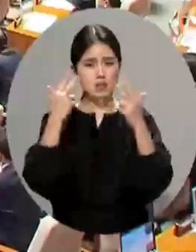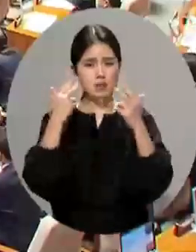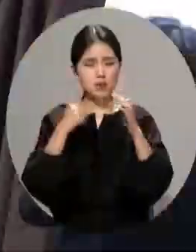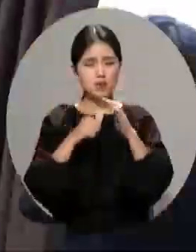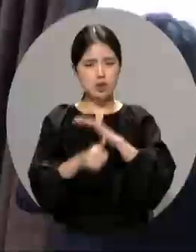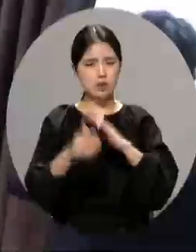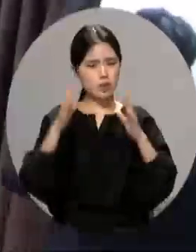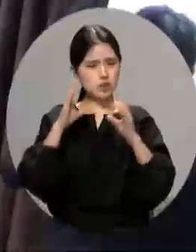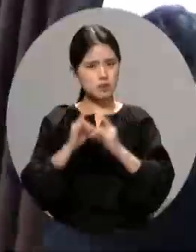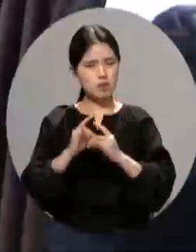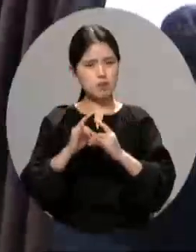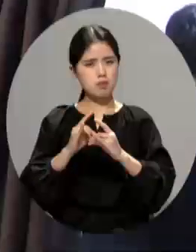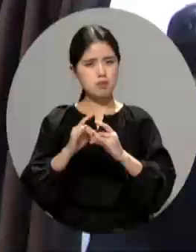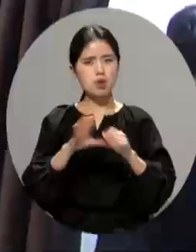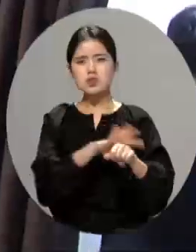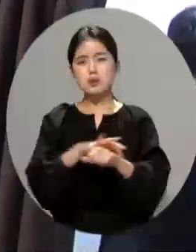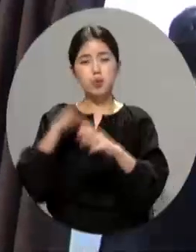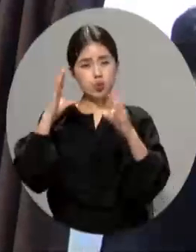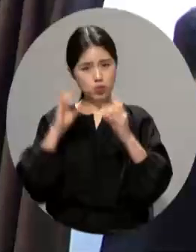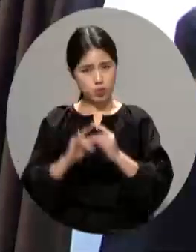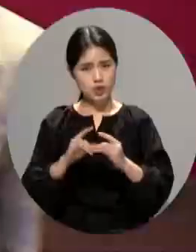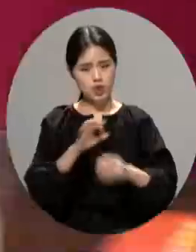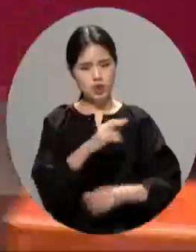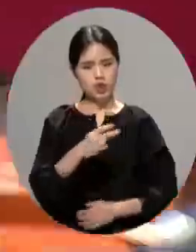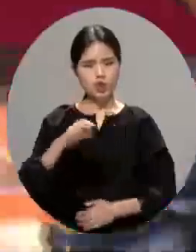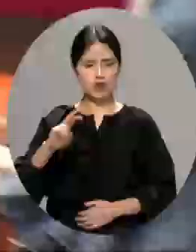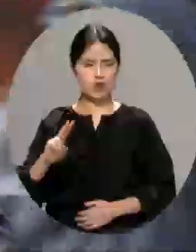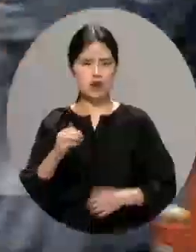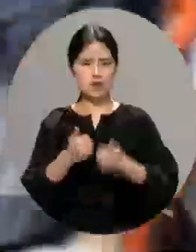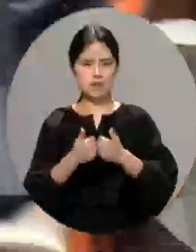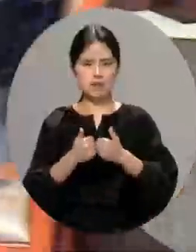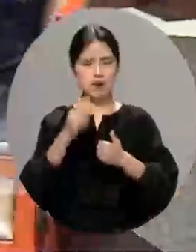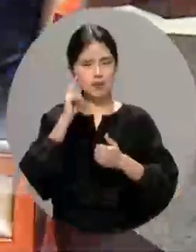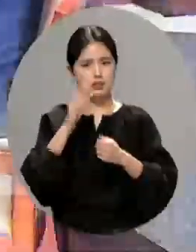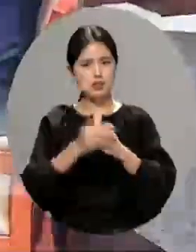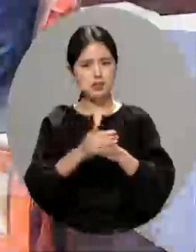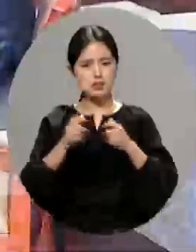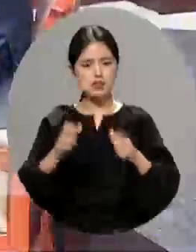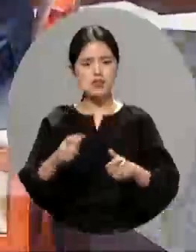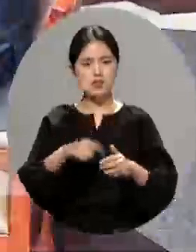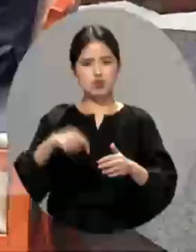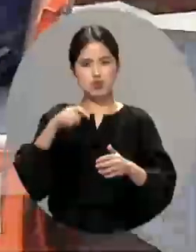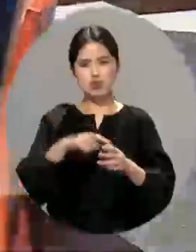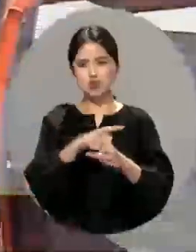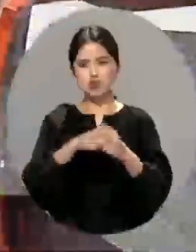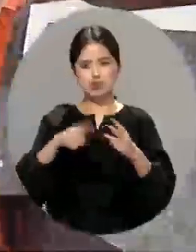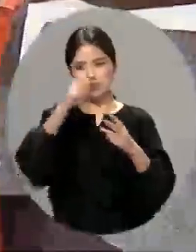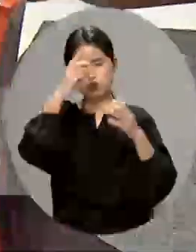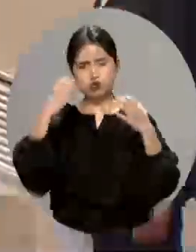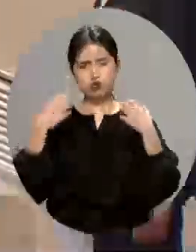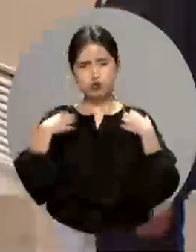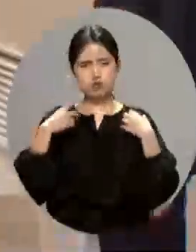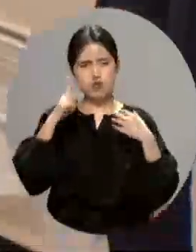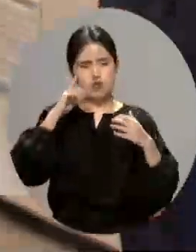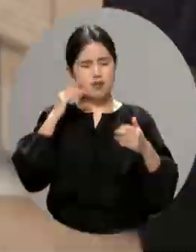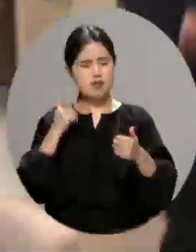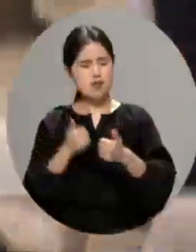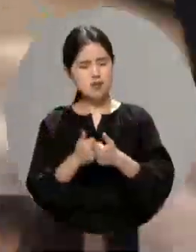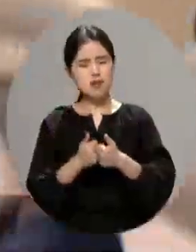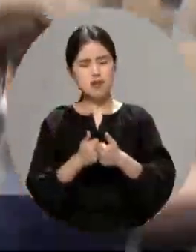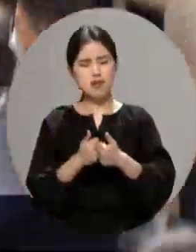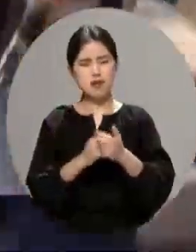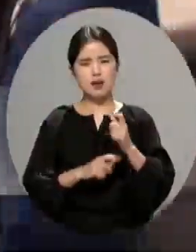체포동의안 처리를 비롯해 여야 대치가 극명한 양상을 보이면서 지역 내 윤석열 정부에 대한 반감이 상승한